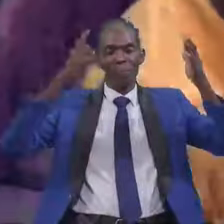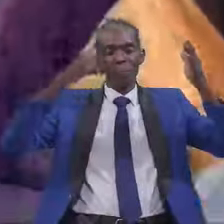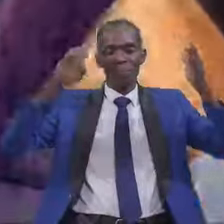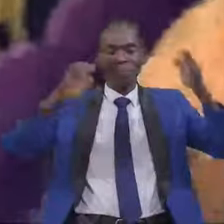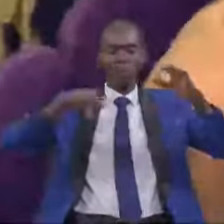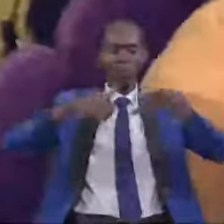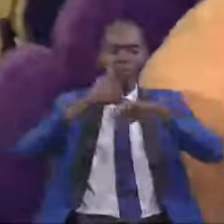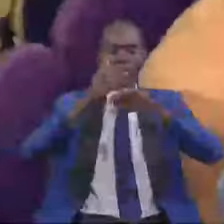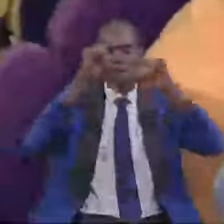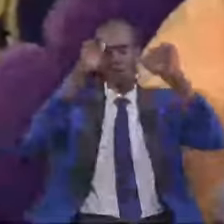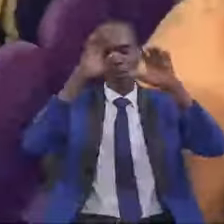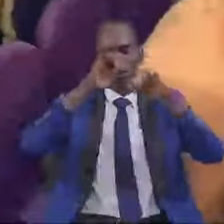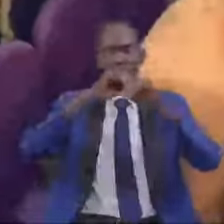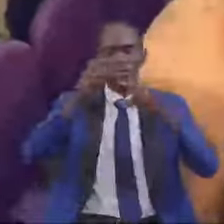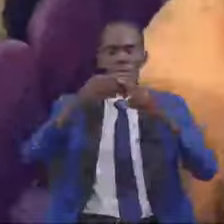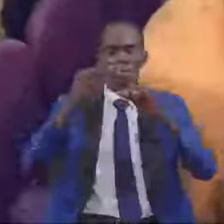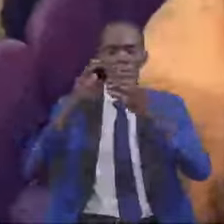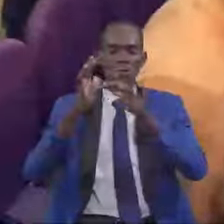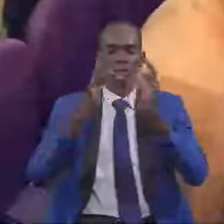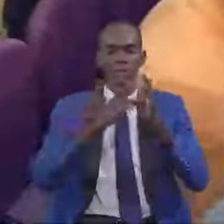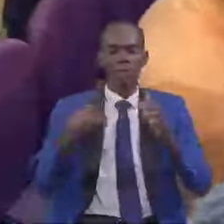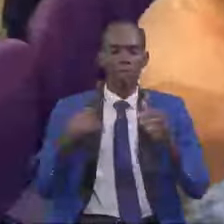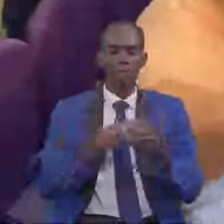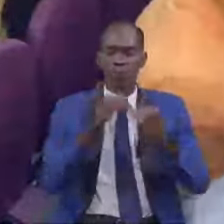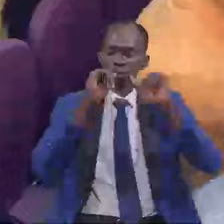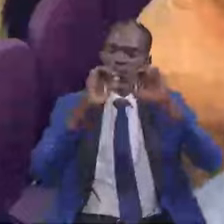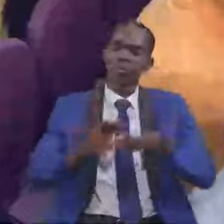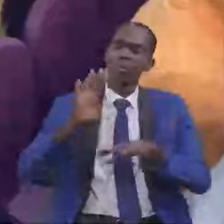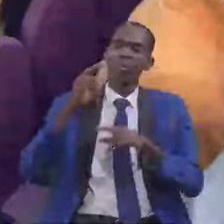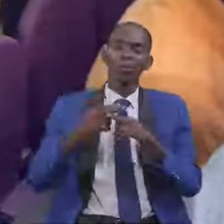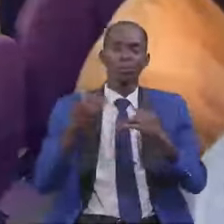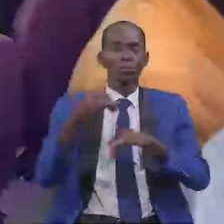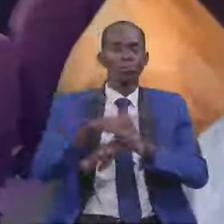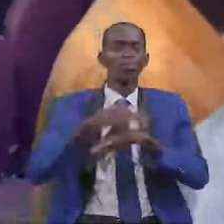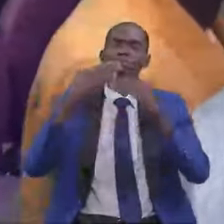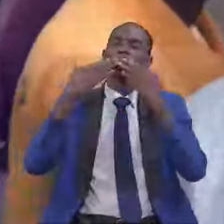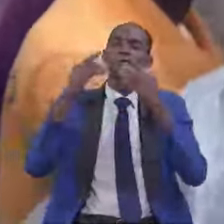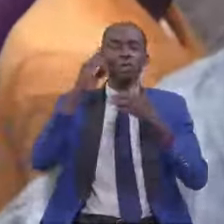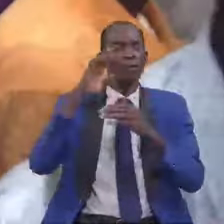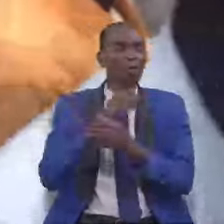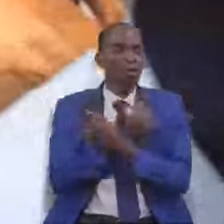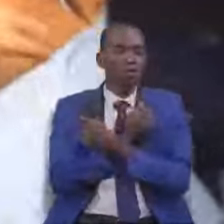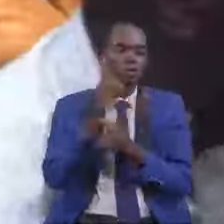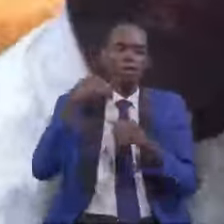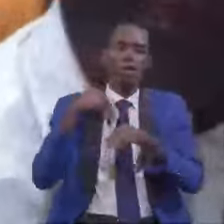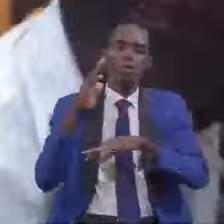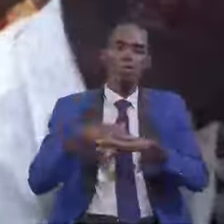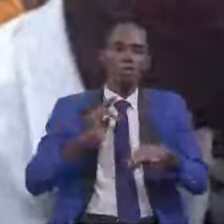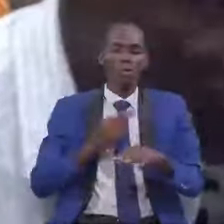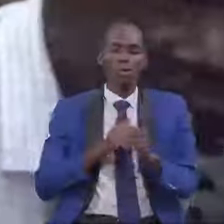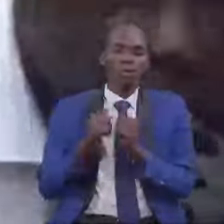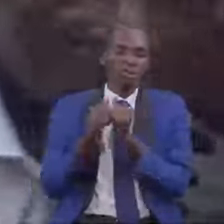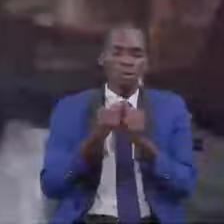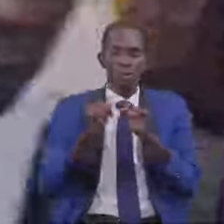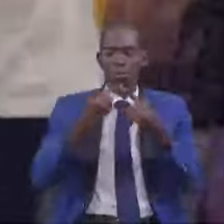Jésus, nous bénissons ton nom ce soir. Merci pour ton amour. Tu nous as rassemblés pour nous bénir. Seigneur,